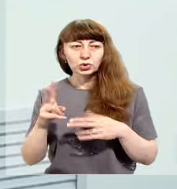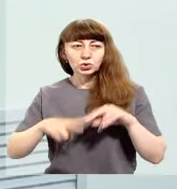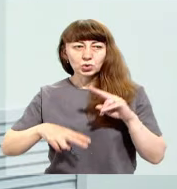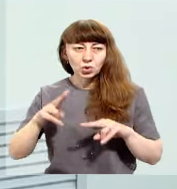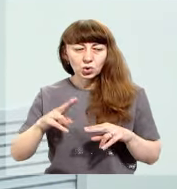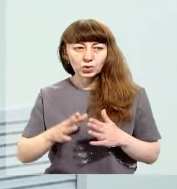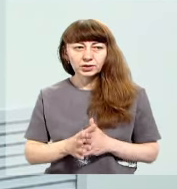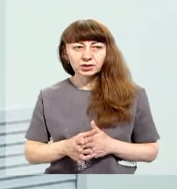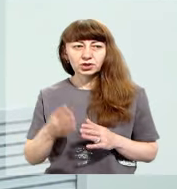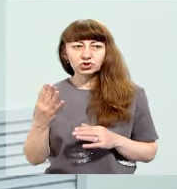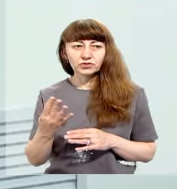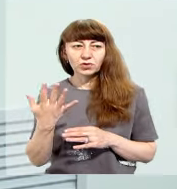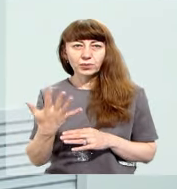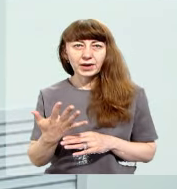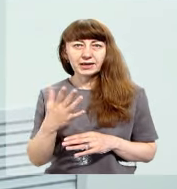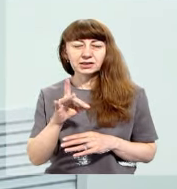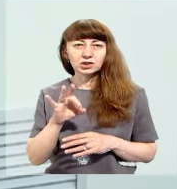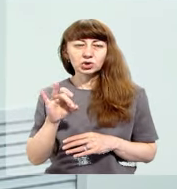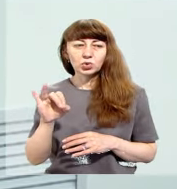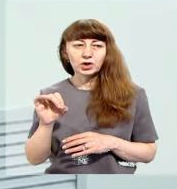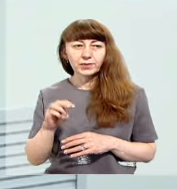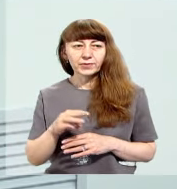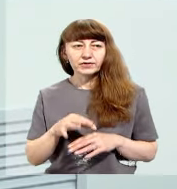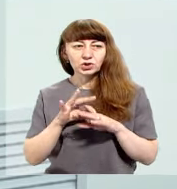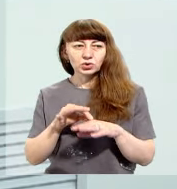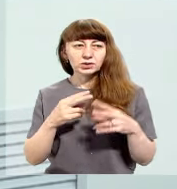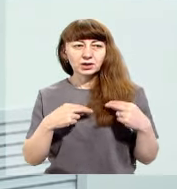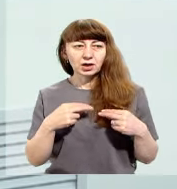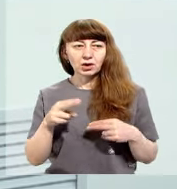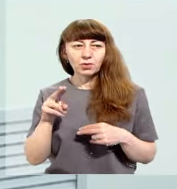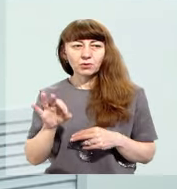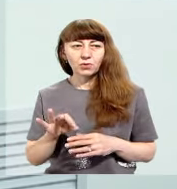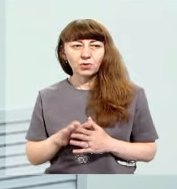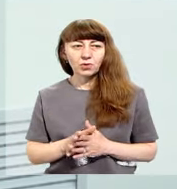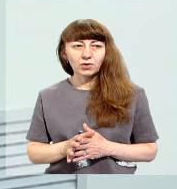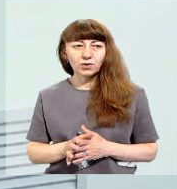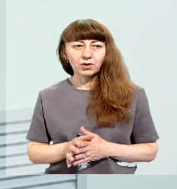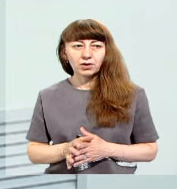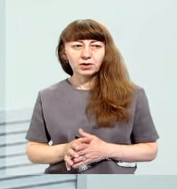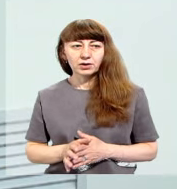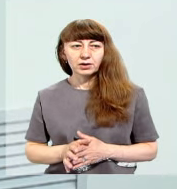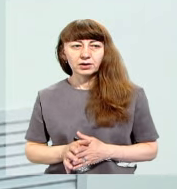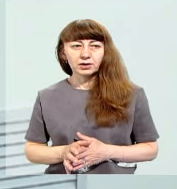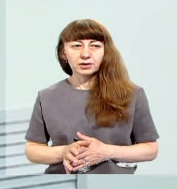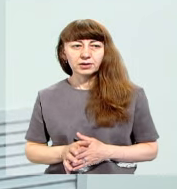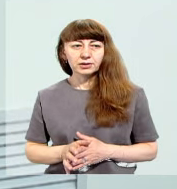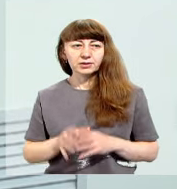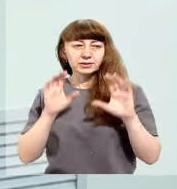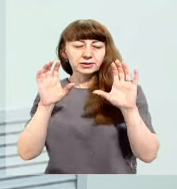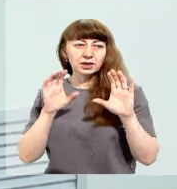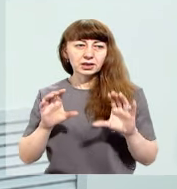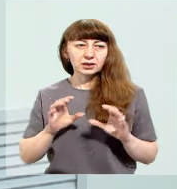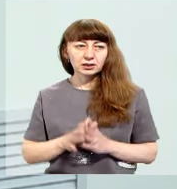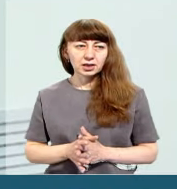там 4-5 категориям идет работа. И по основным у нас проблемы по законодательству